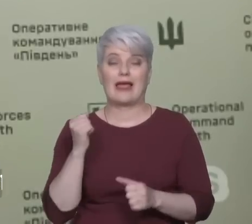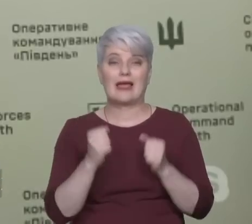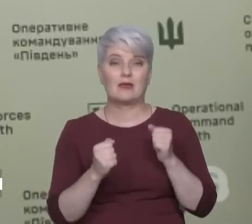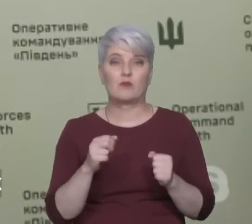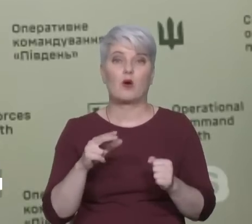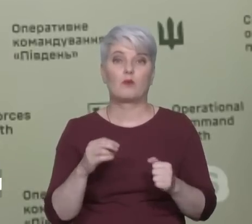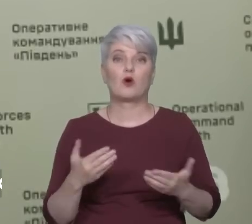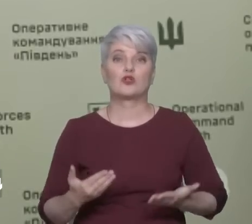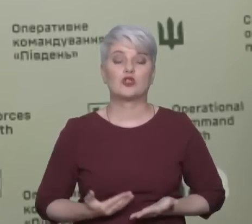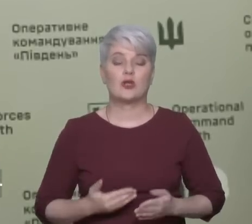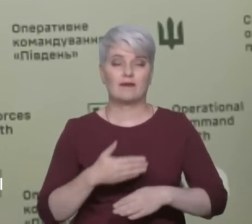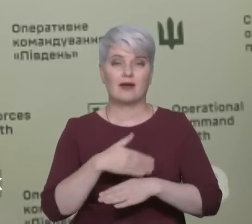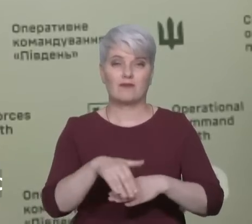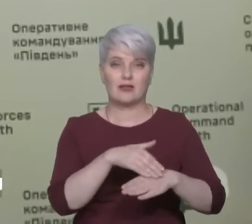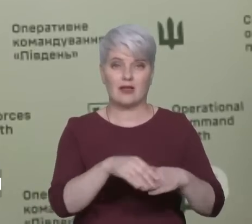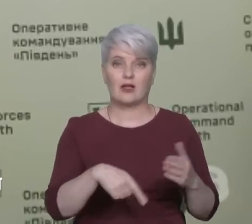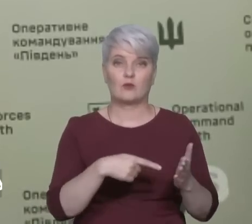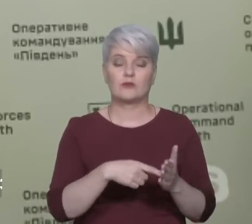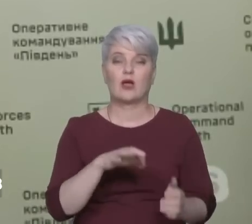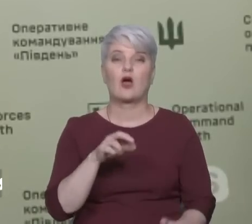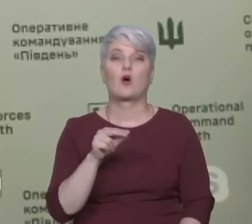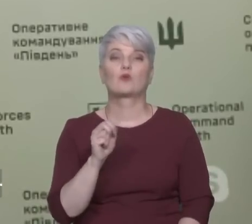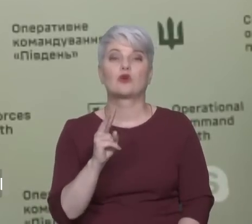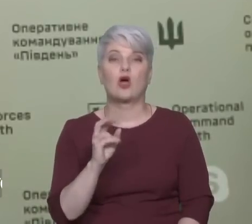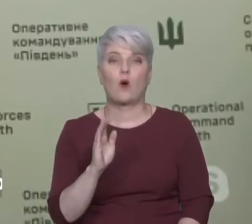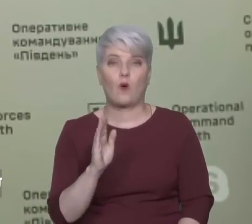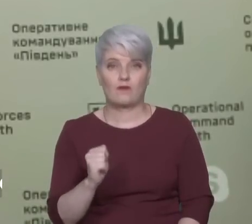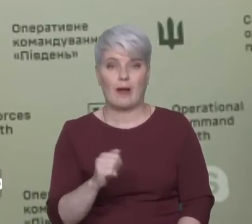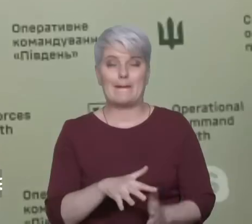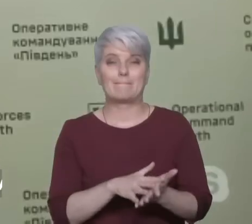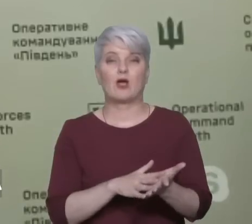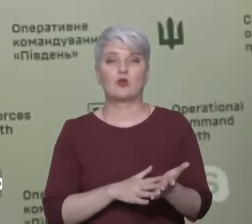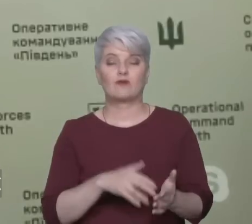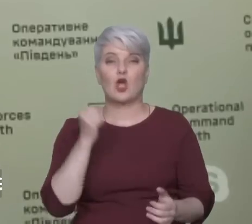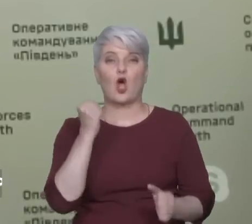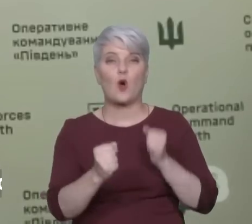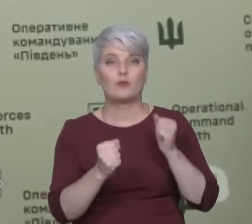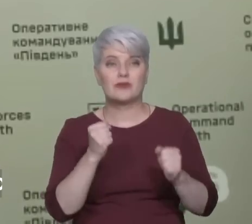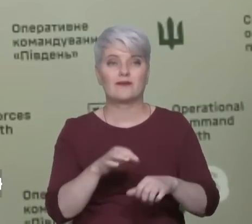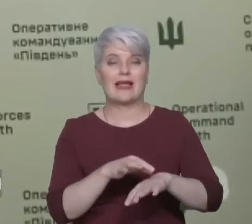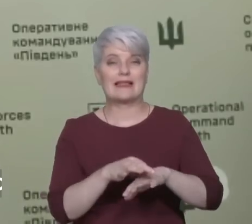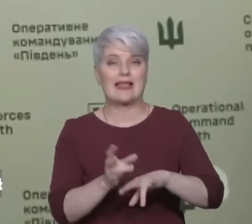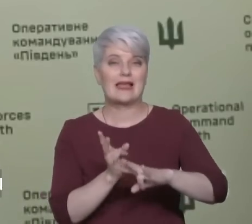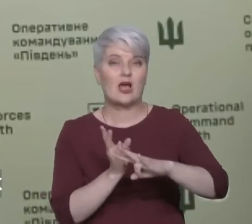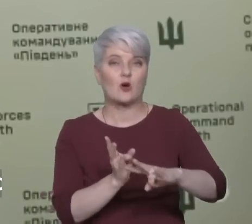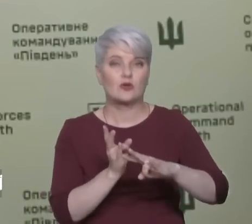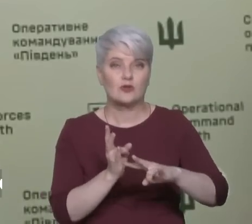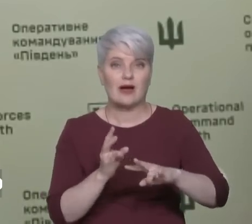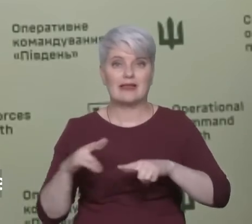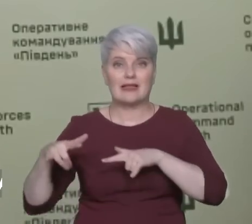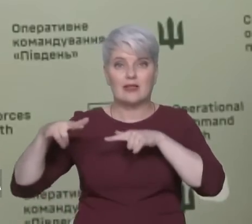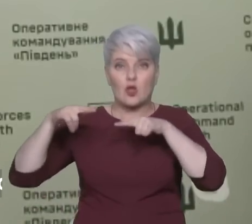Очакова. Також ворог продовжує обстрілювати і тероризувати, в тому числі за допомогою дронів, з